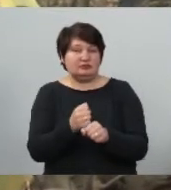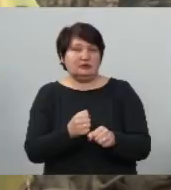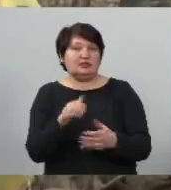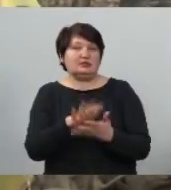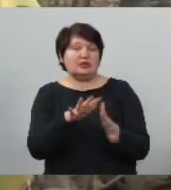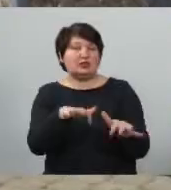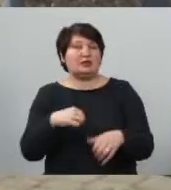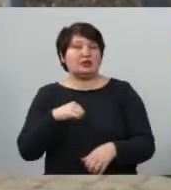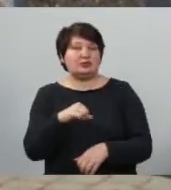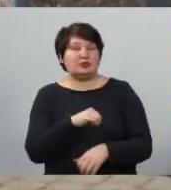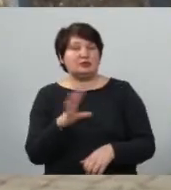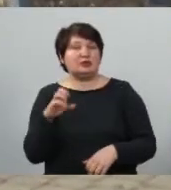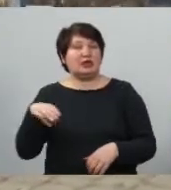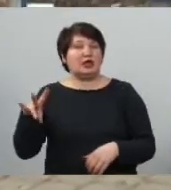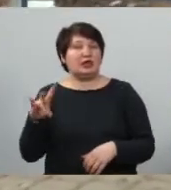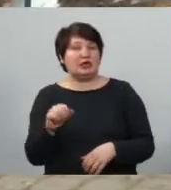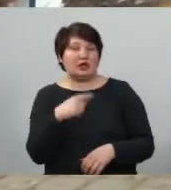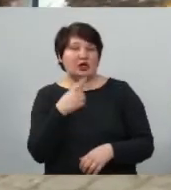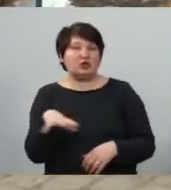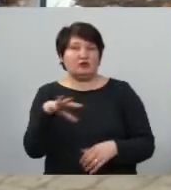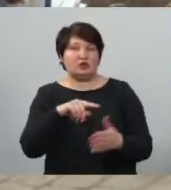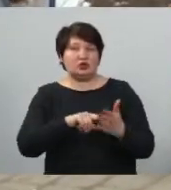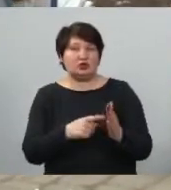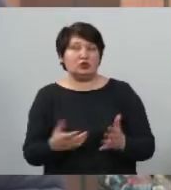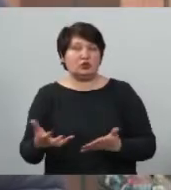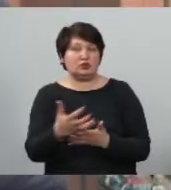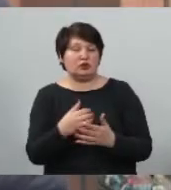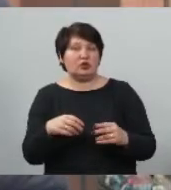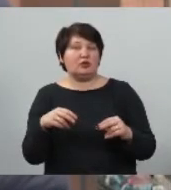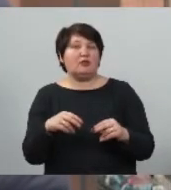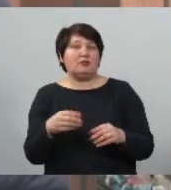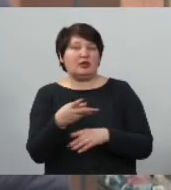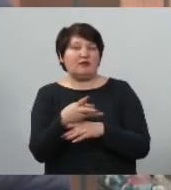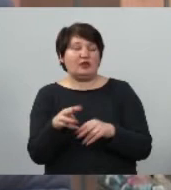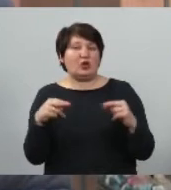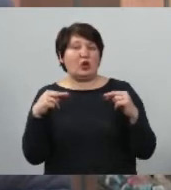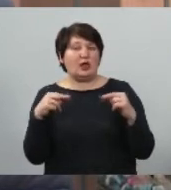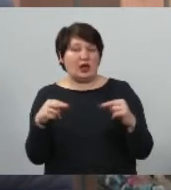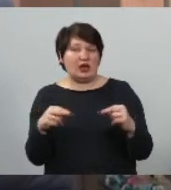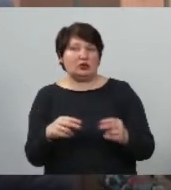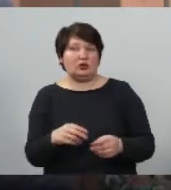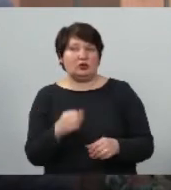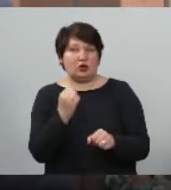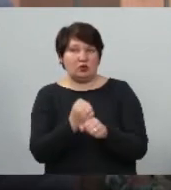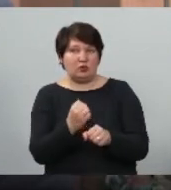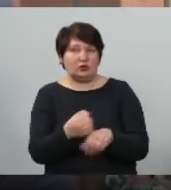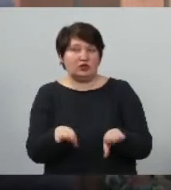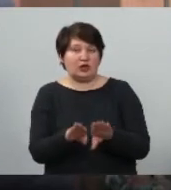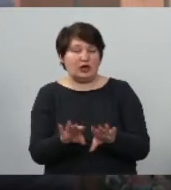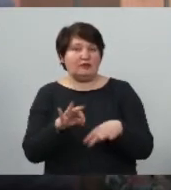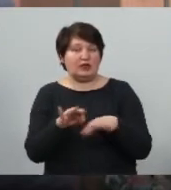Роман Сметана каже, що майже всі точки збору під відеонаглядом. Ведеться робота така